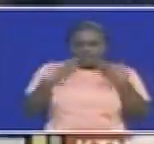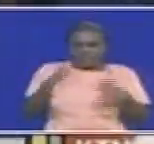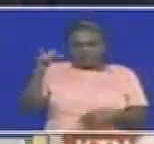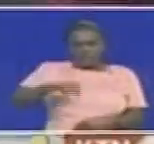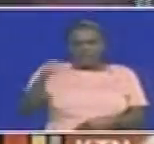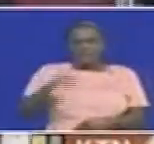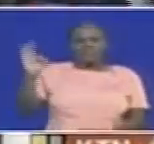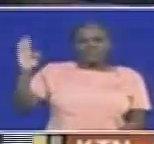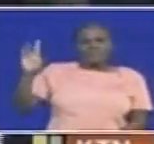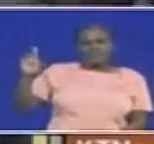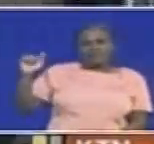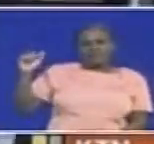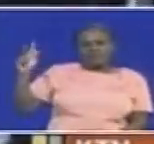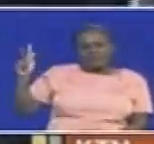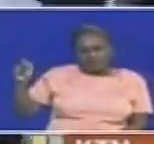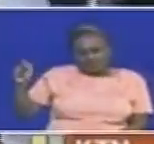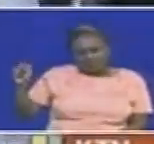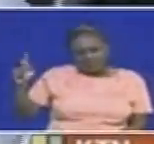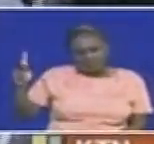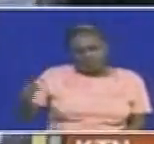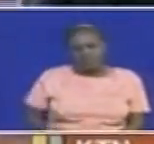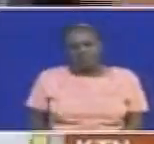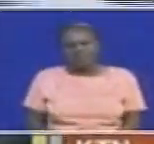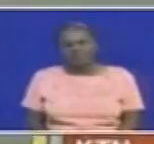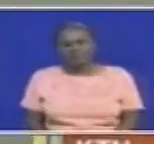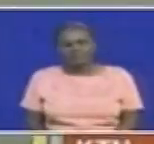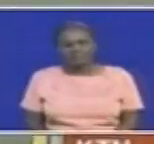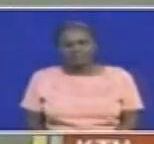Frank Otieno, KTN Leo, Nairobi.